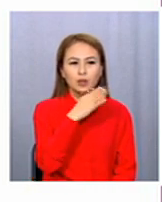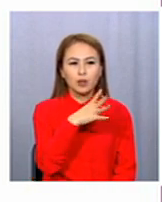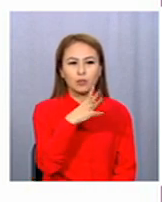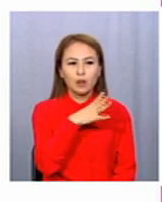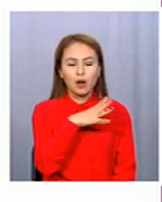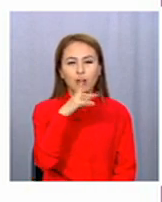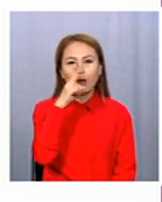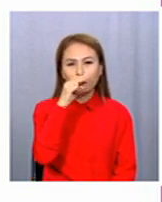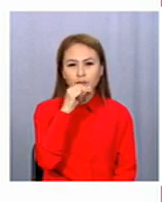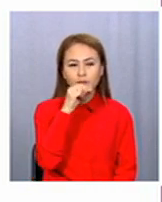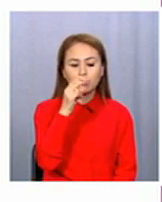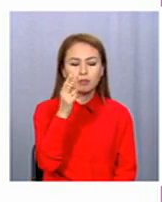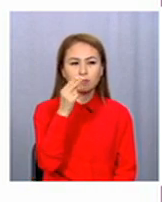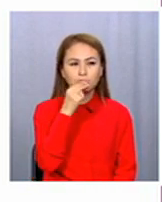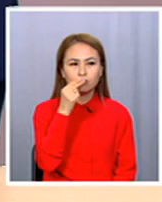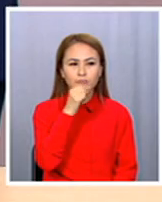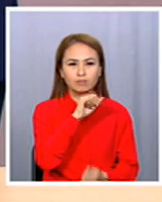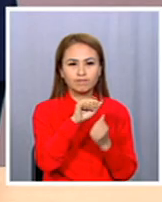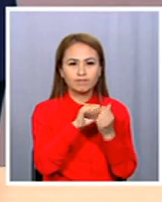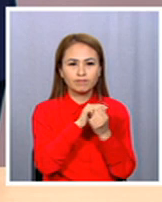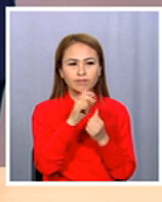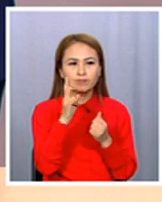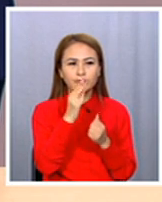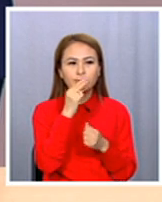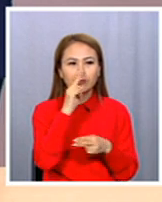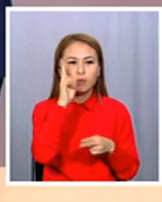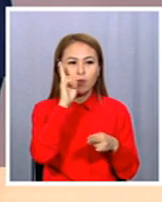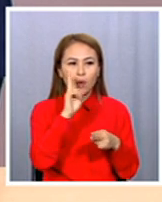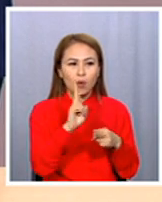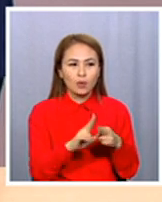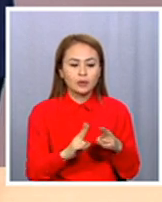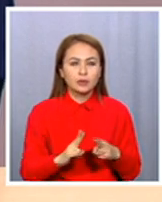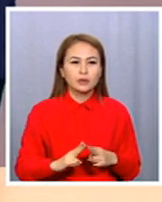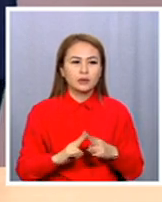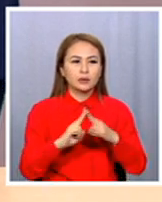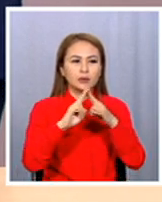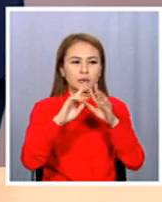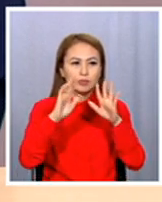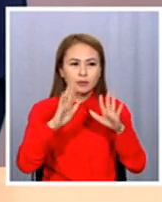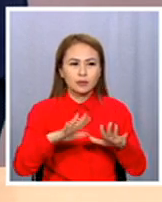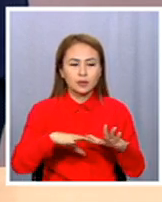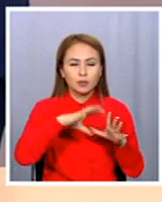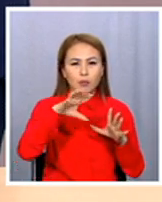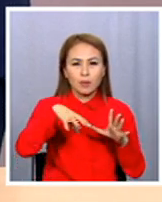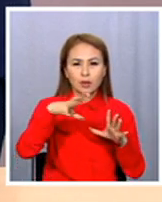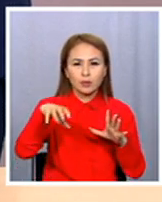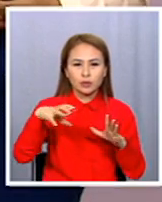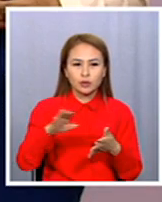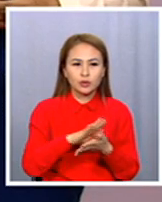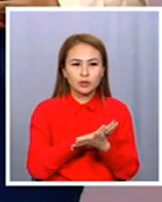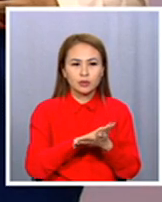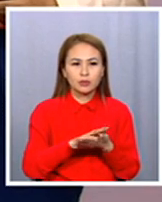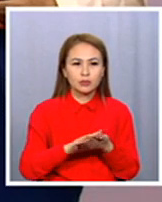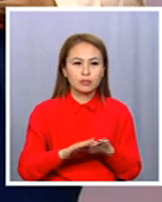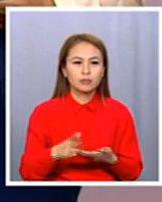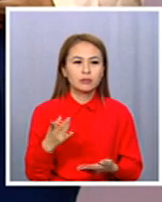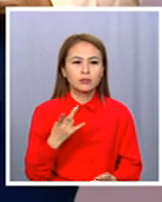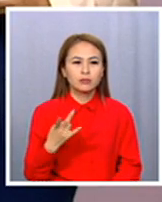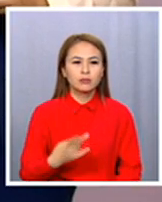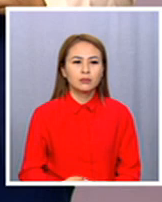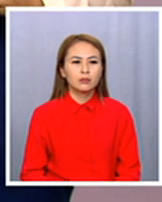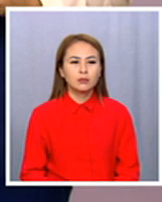жауып шайнау керек. Тамақтанып болған соң ғарыш кемесін шаң сорғышпен тазалау керек. Міне,